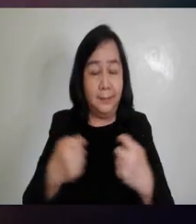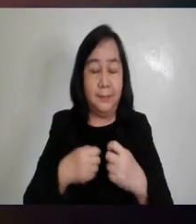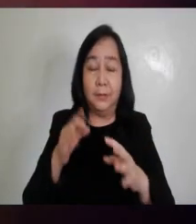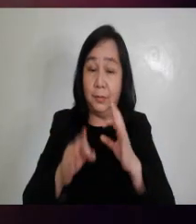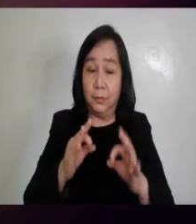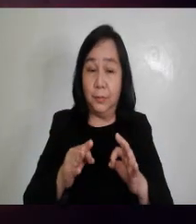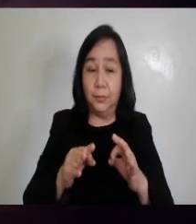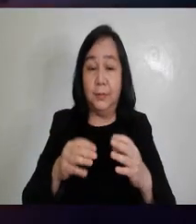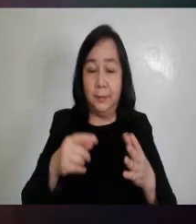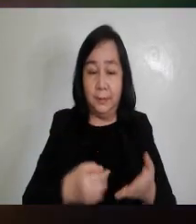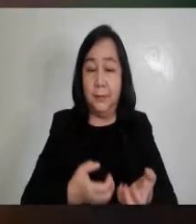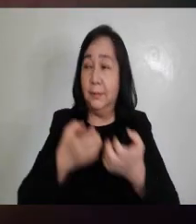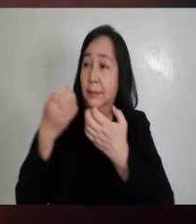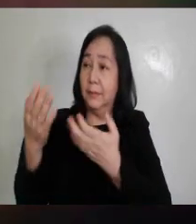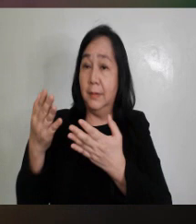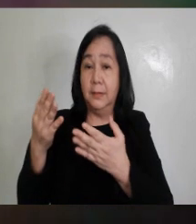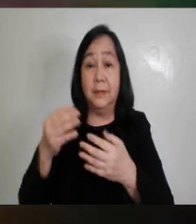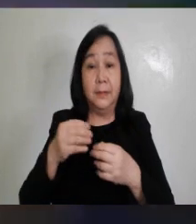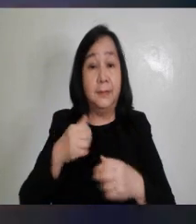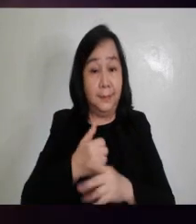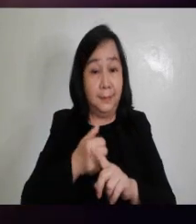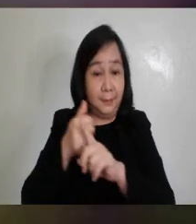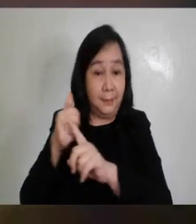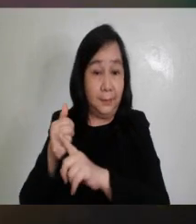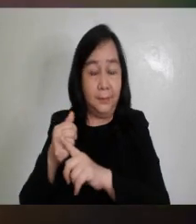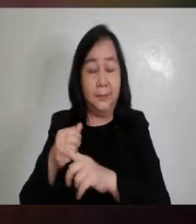Kung ipinagkakatiwala natin sa Kanya ang ating sarili,